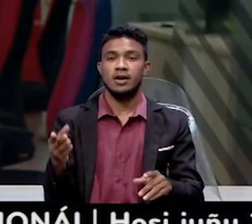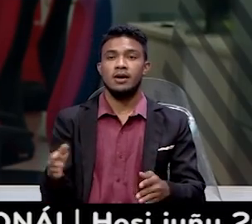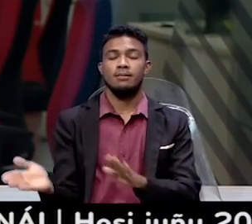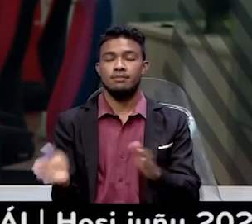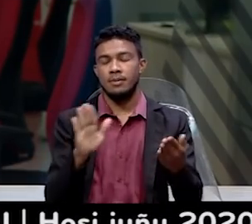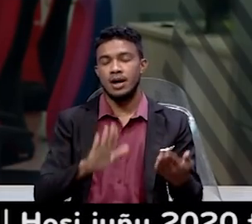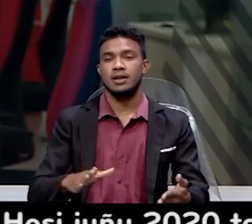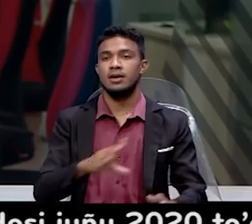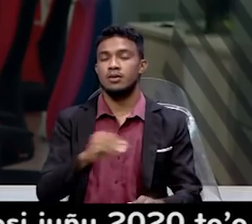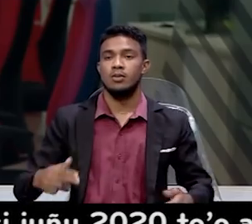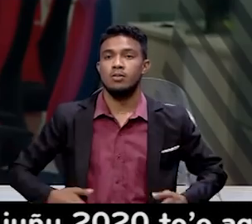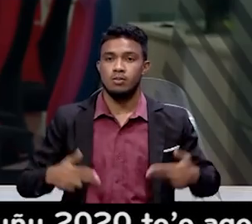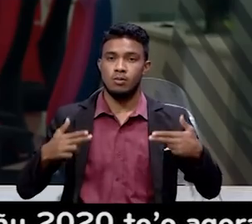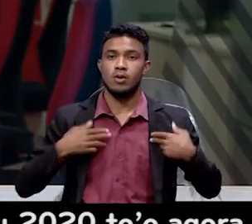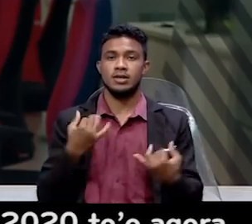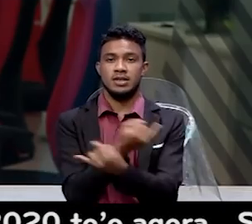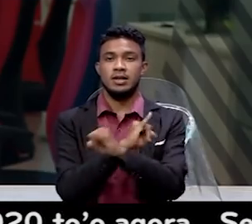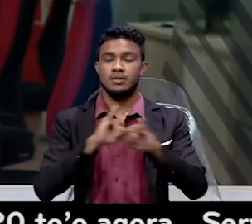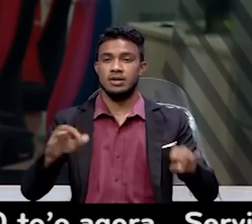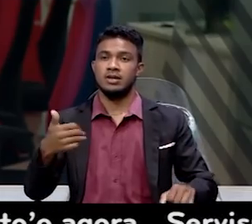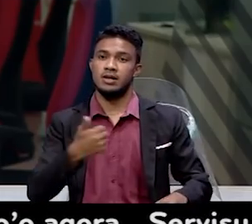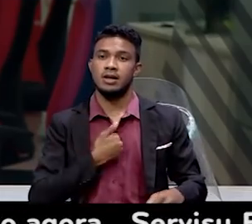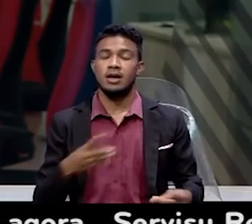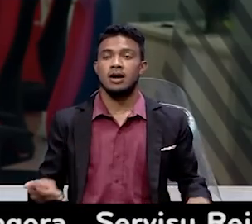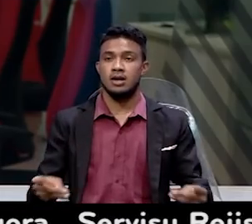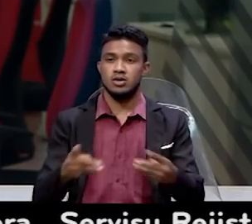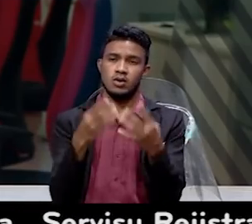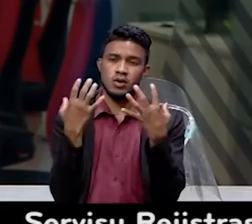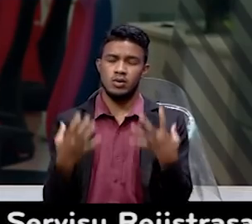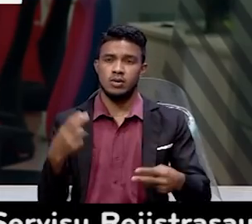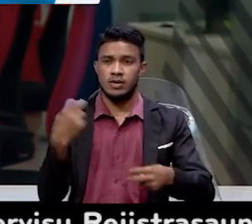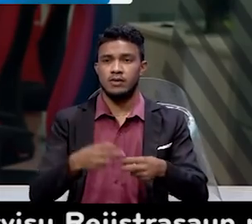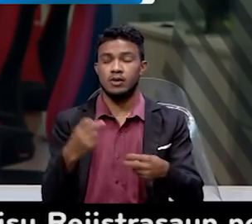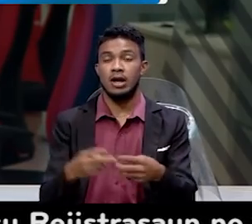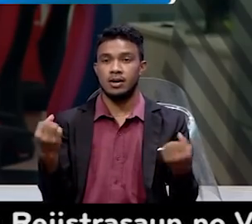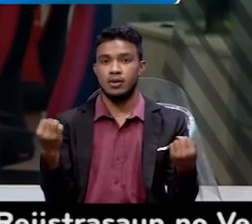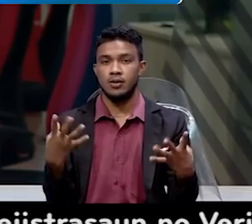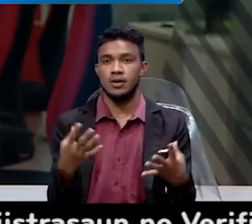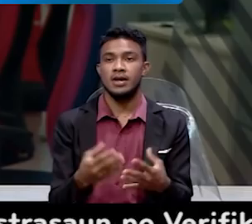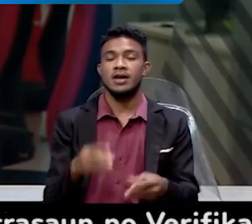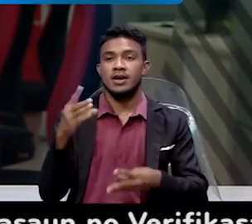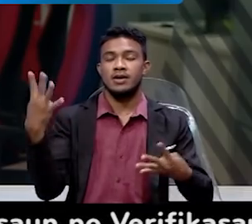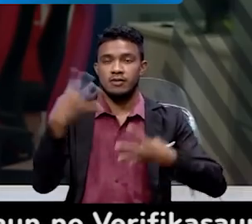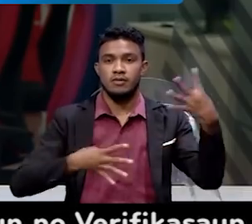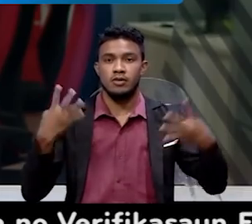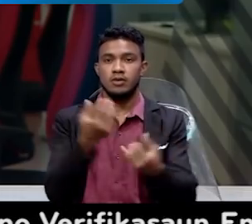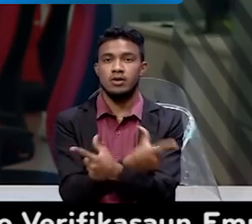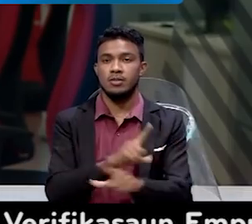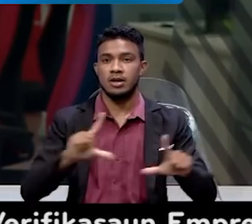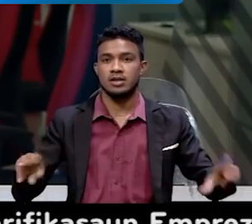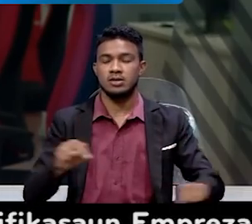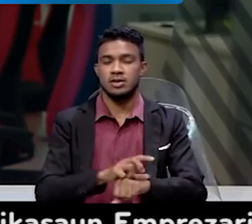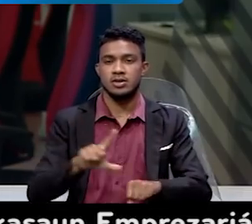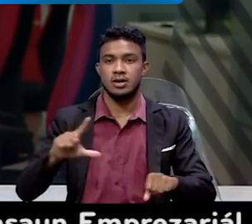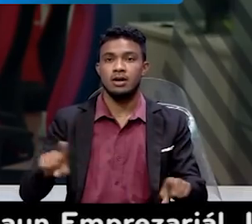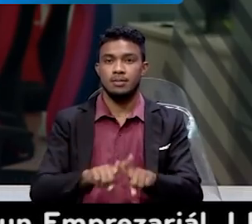kamoris ukung rasikang. Maske hasur presau no dificuldade oing-oing, ia funu libertasau nasional ne,